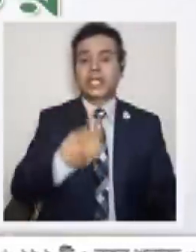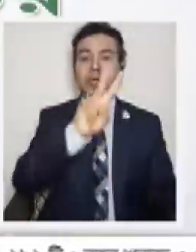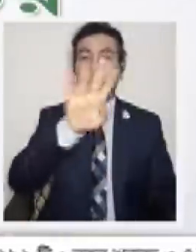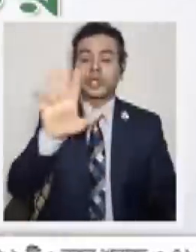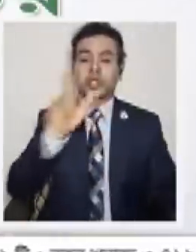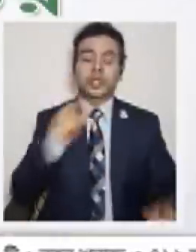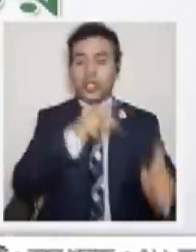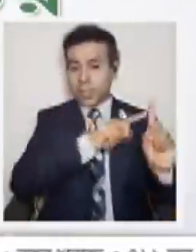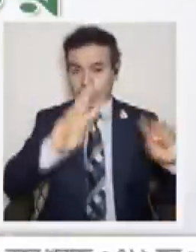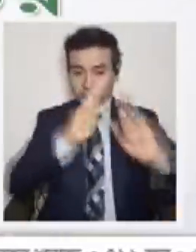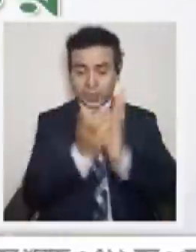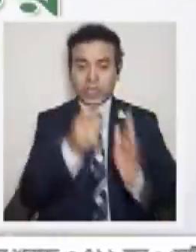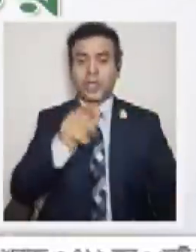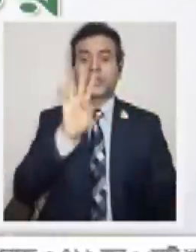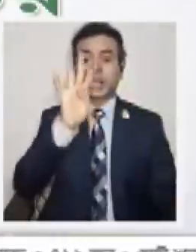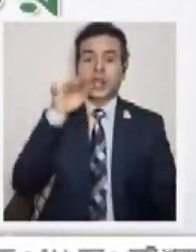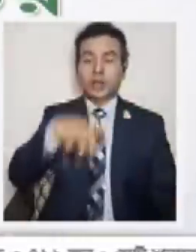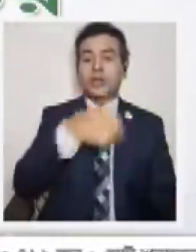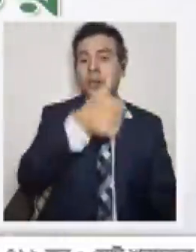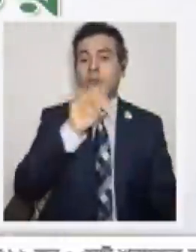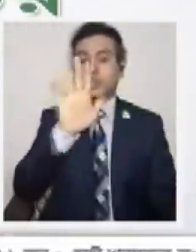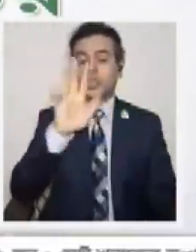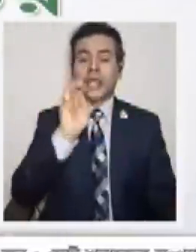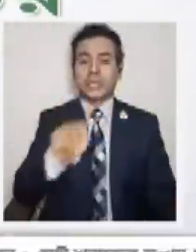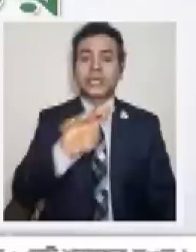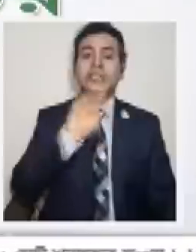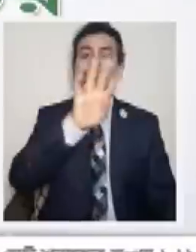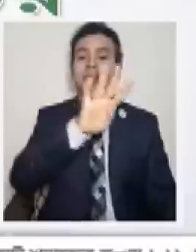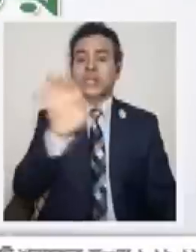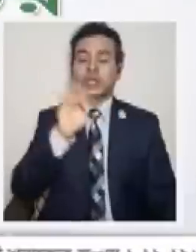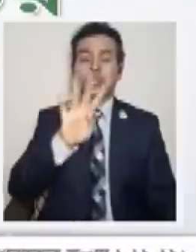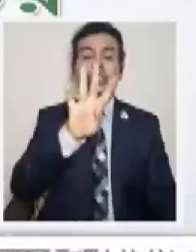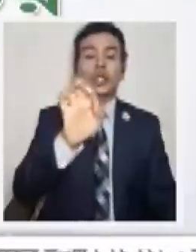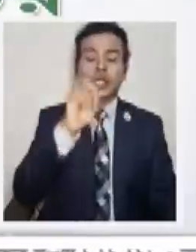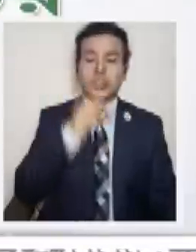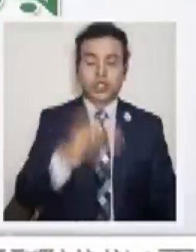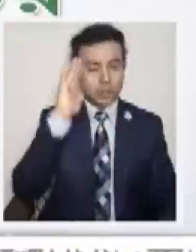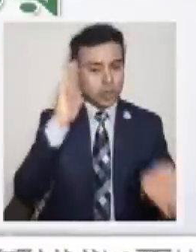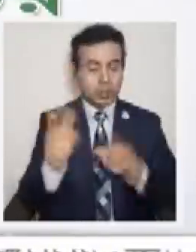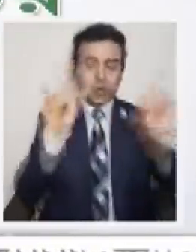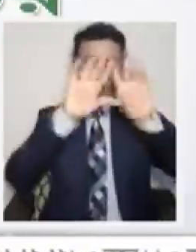88,60,331 জন। মৃত্যুবরণ করেছেন বিশ্বে 24 ঘন্টায় 4,025 জন এবং এ পর্যন্ত